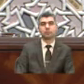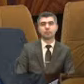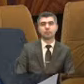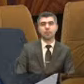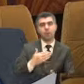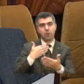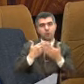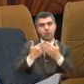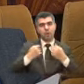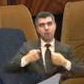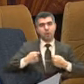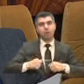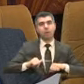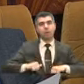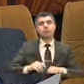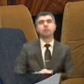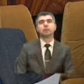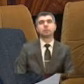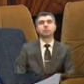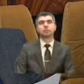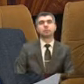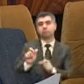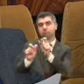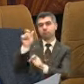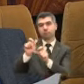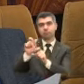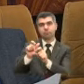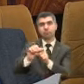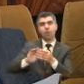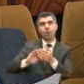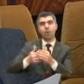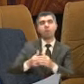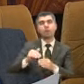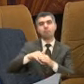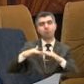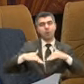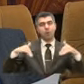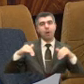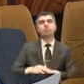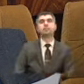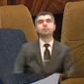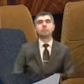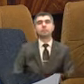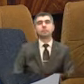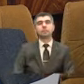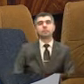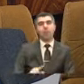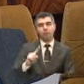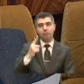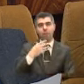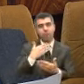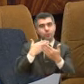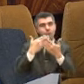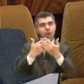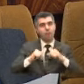شكرا سيد رئيس محترم، السيد وزير، السيدات والسادة أعضاء مجلس النواب. أولا أشكر السيد